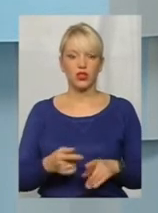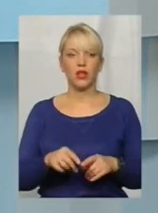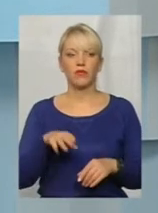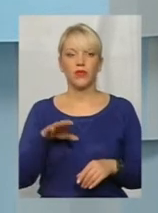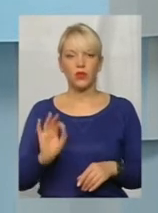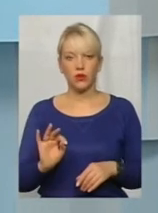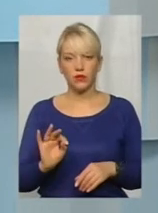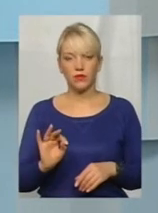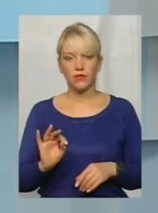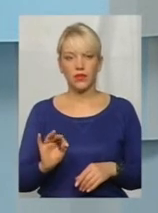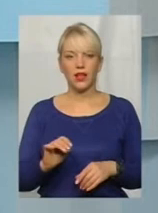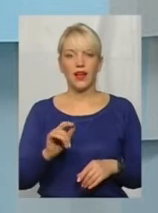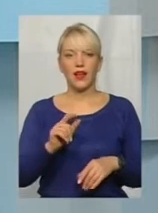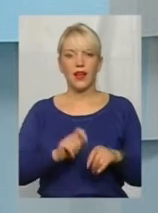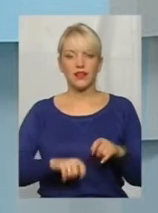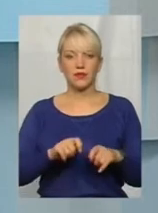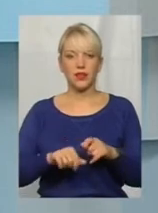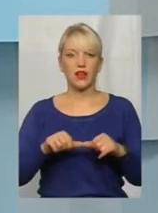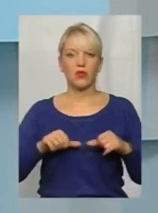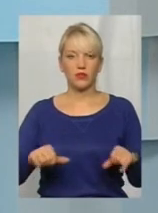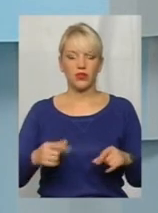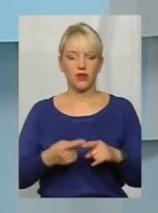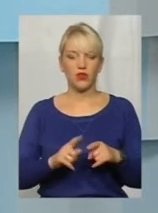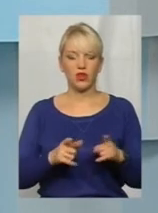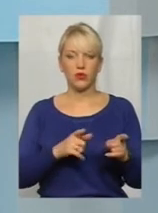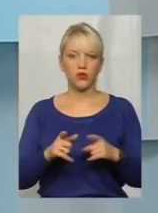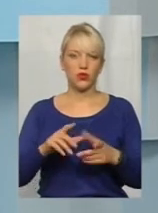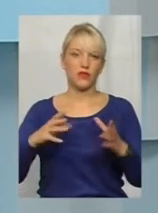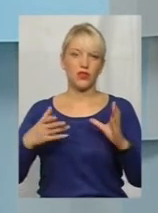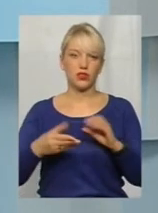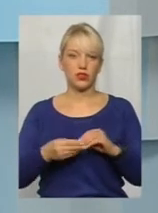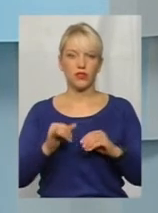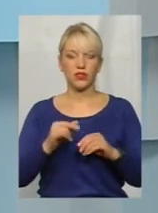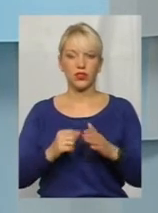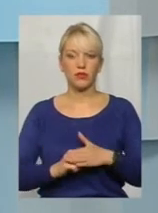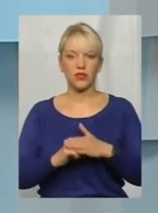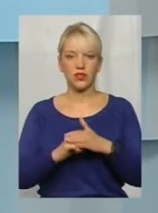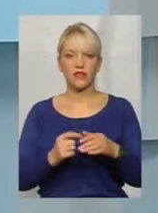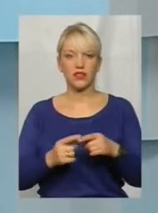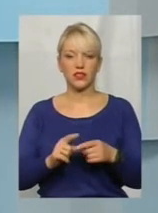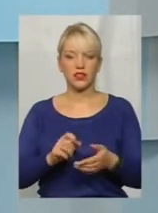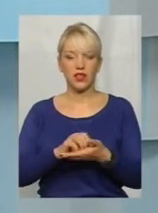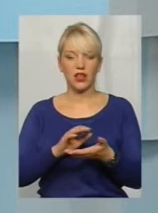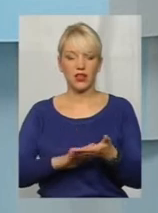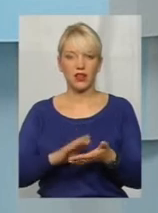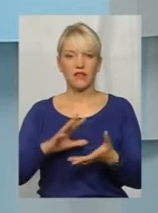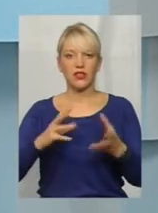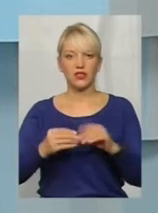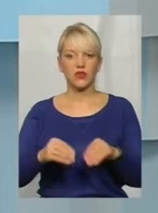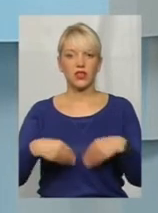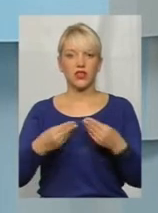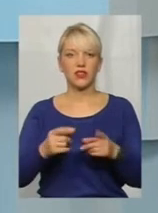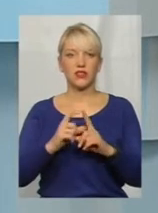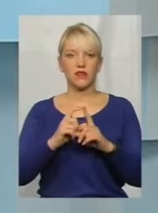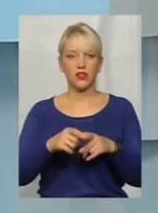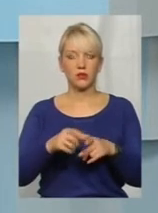то експертна комісія вона готує висновок. І на підставі даних висновків вже надається